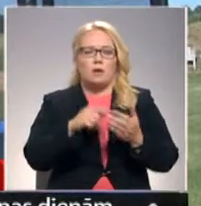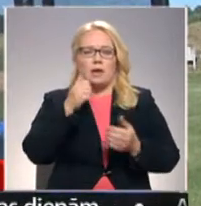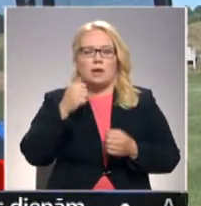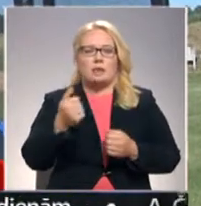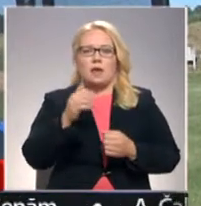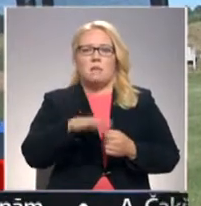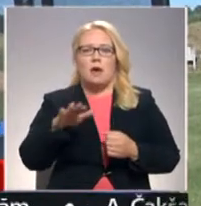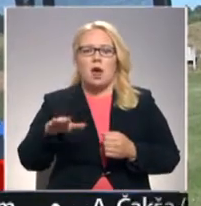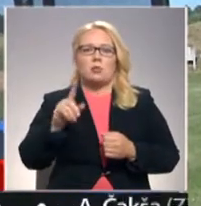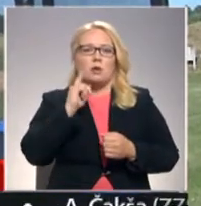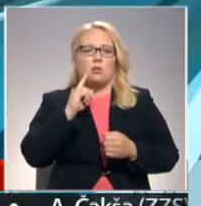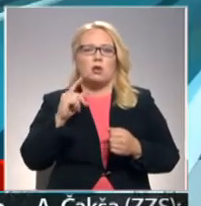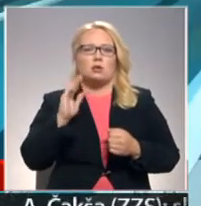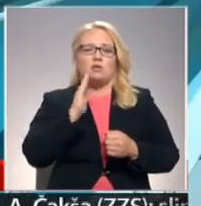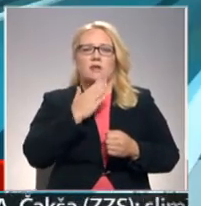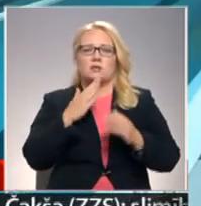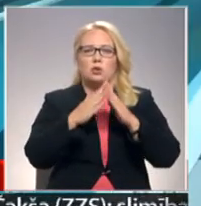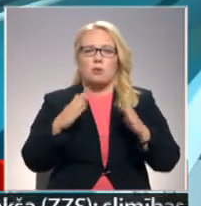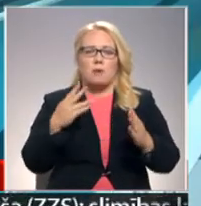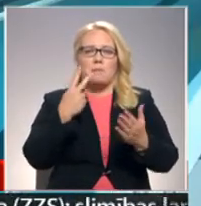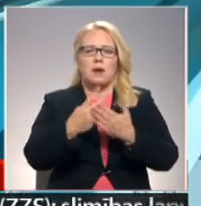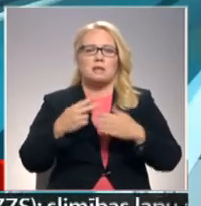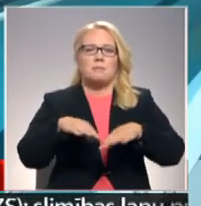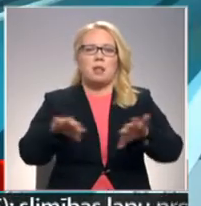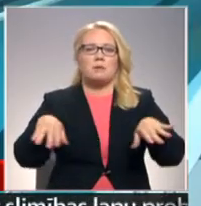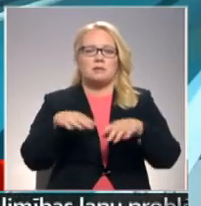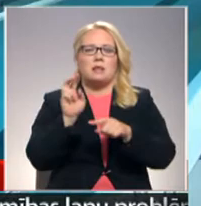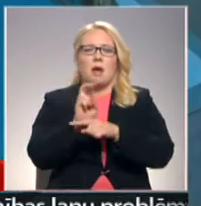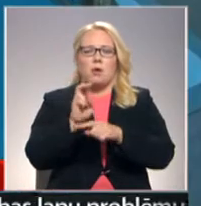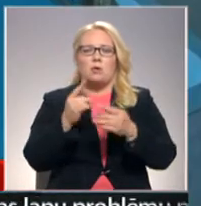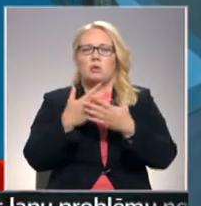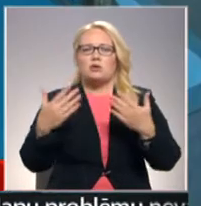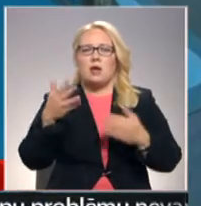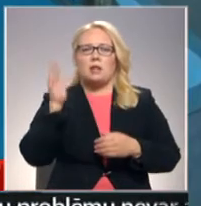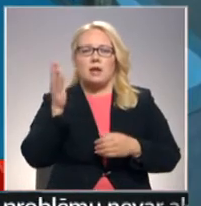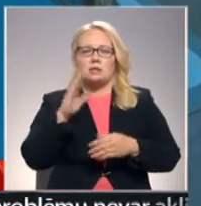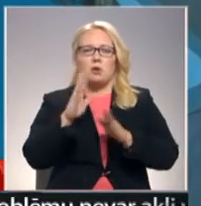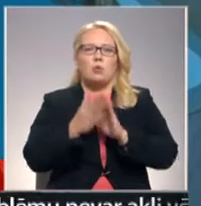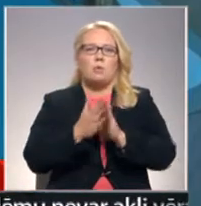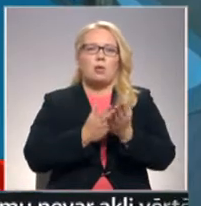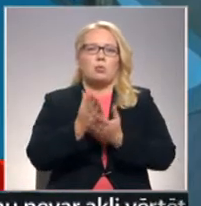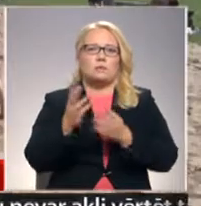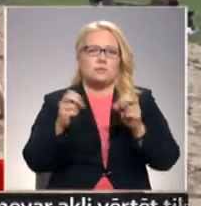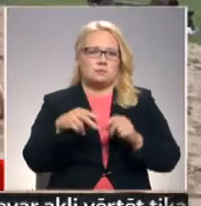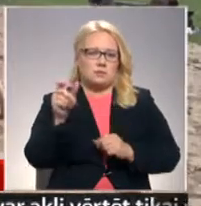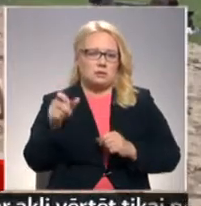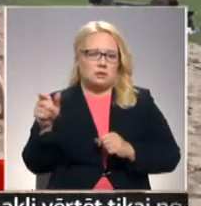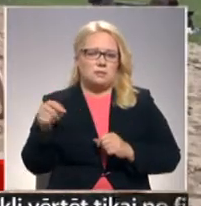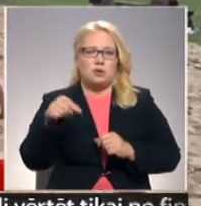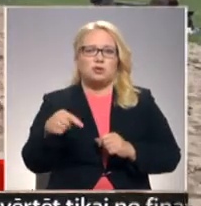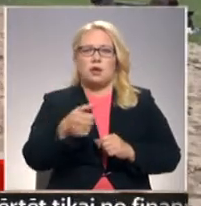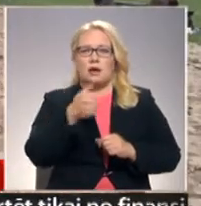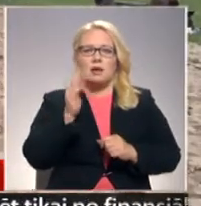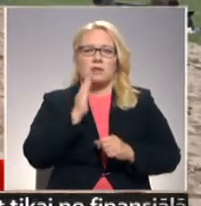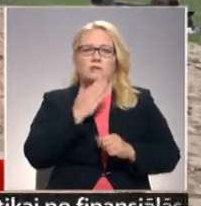bērnu un jauniešu vasaras nometnēm paredzēti peldbaseina apmeklējumi un dažādas lekcijas kopā ar nozares speciālistiem. Šī gada